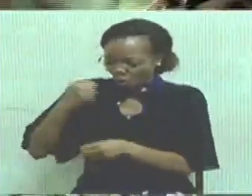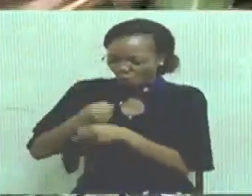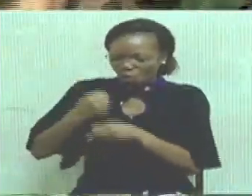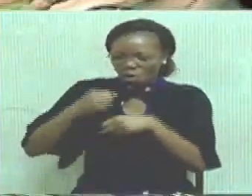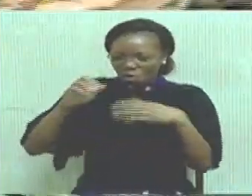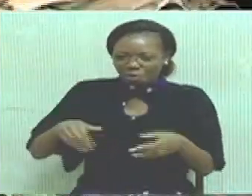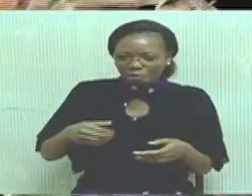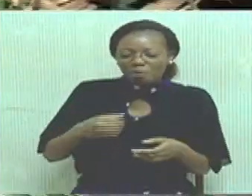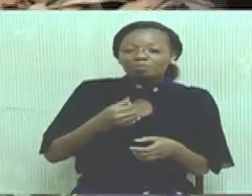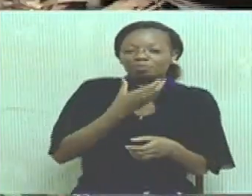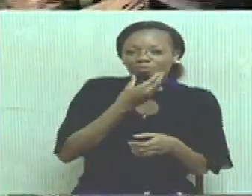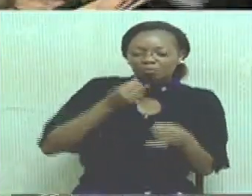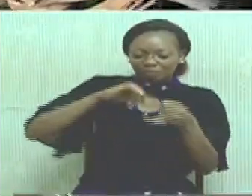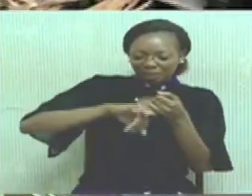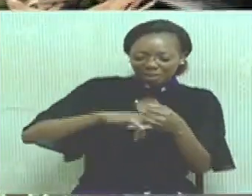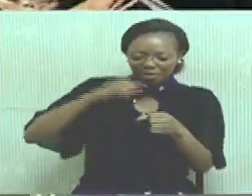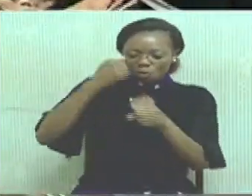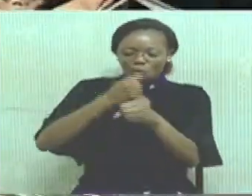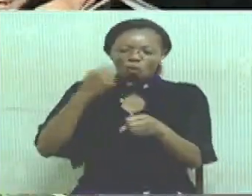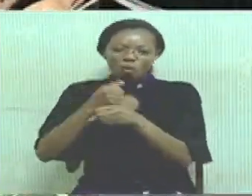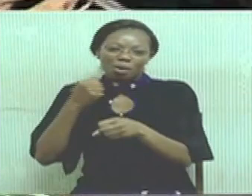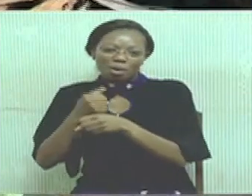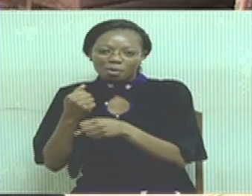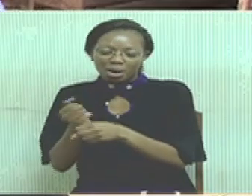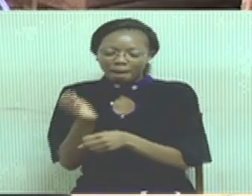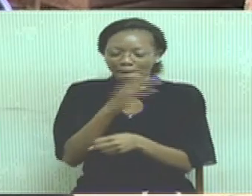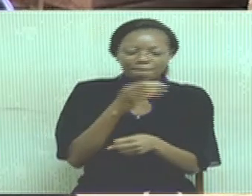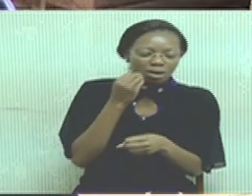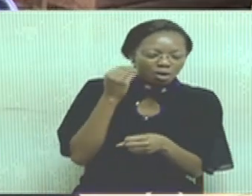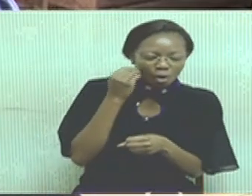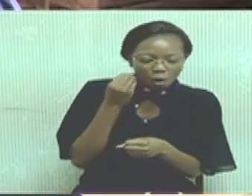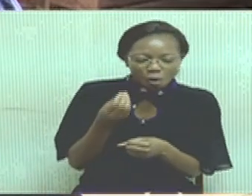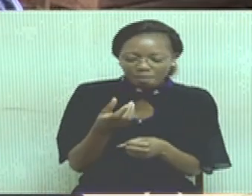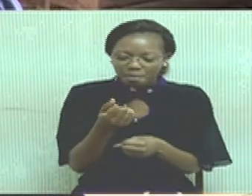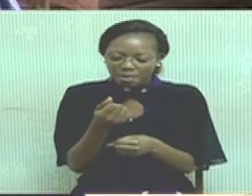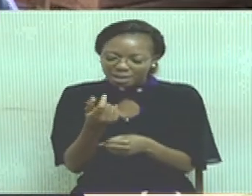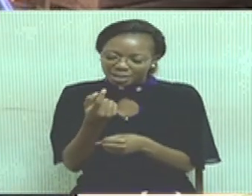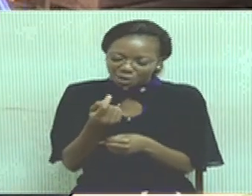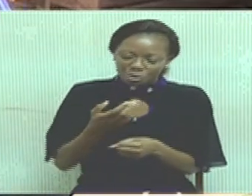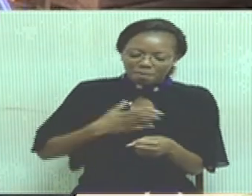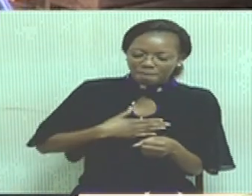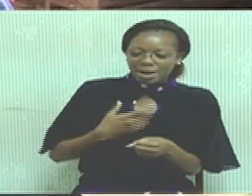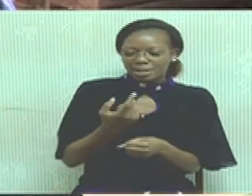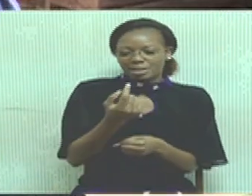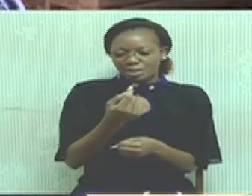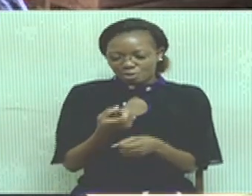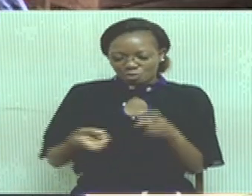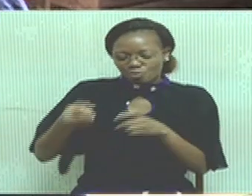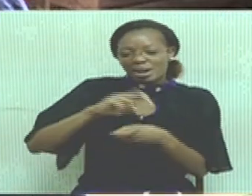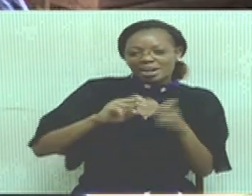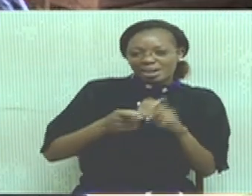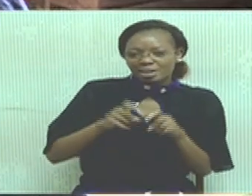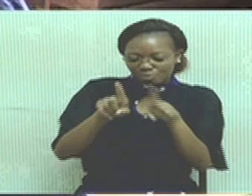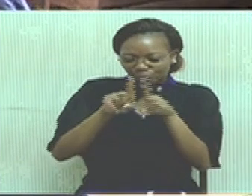nyumbani, alijitosa kwa kilimo. Niliamua kwa sababu nilikuwa na watoto, nikaona watoto na pesa ya